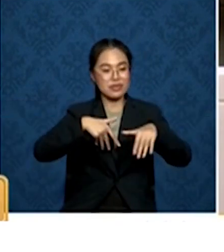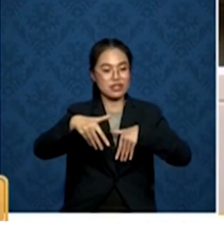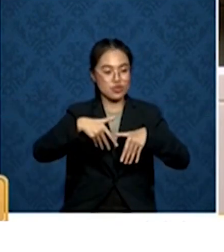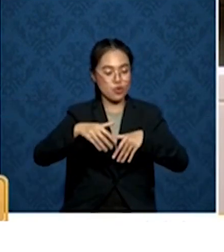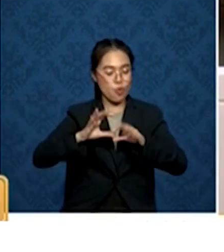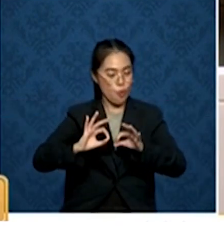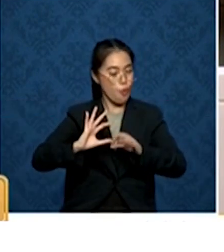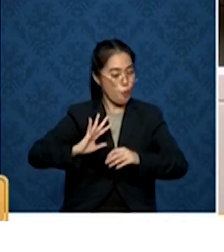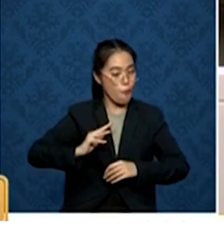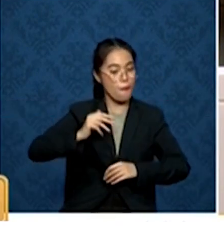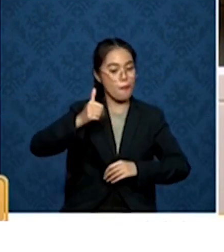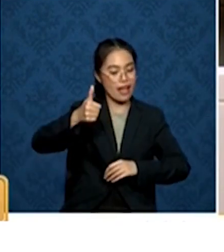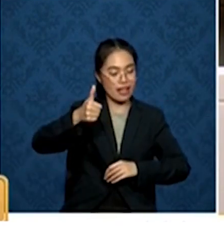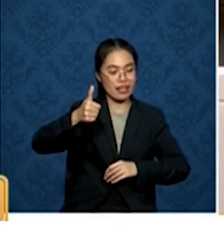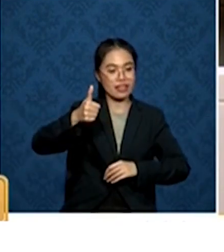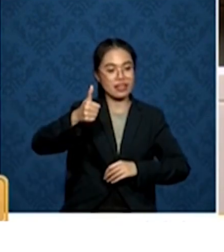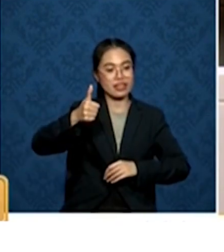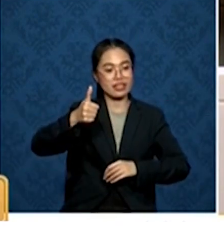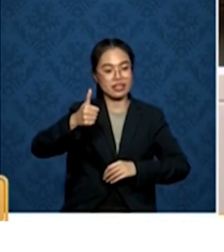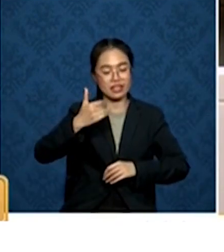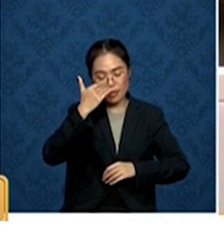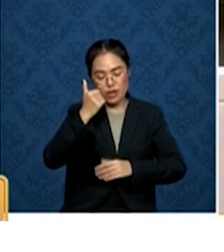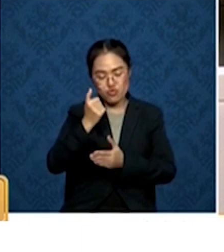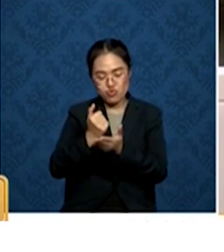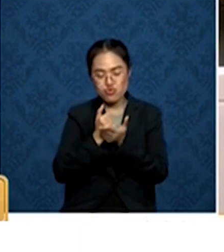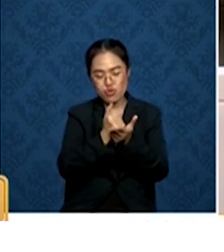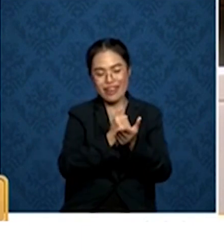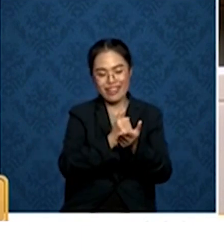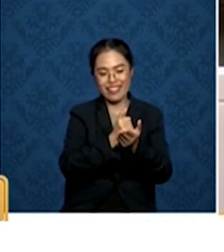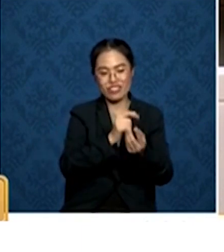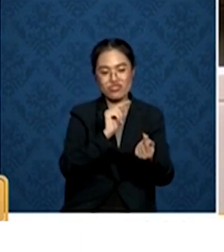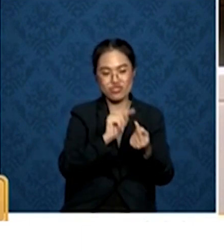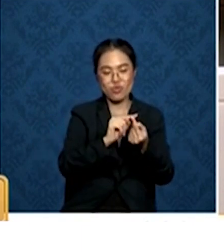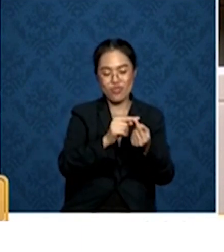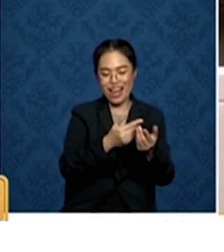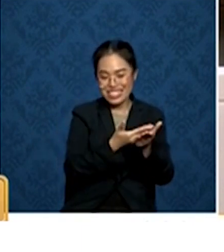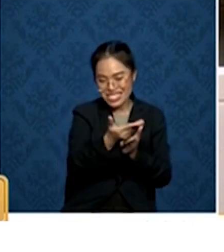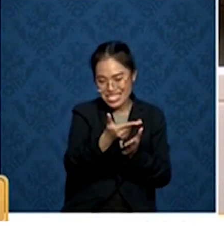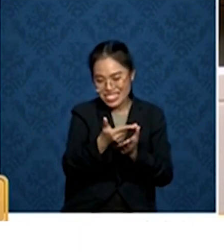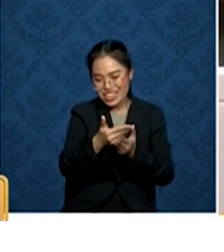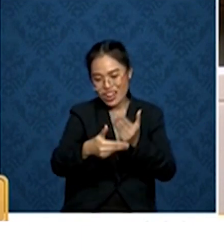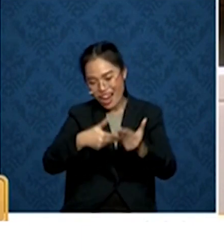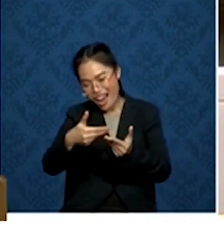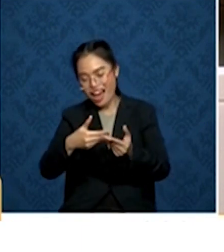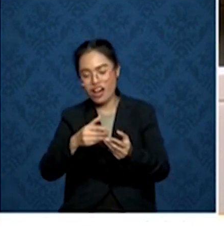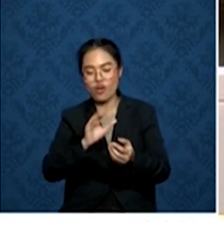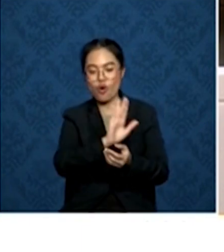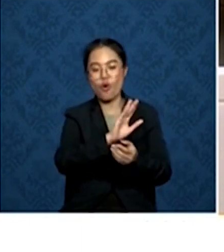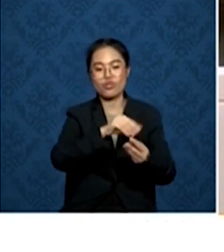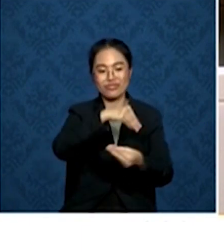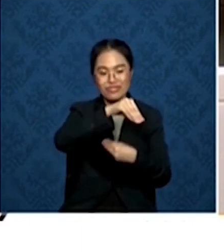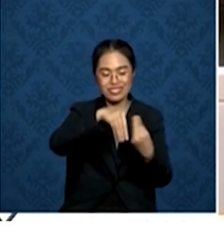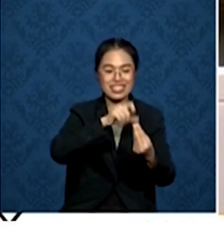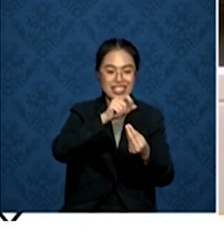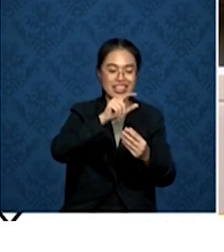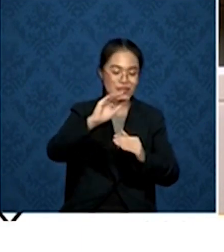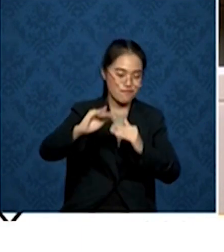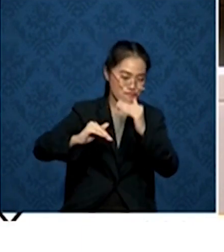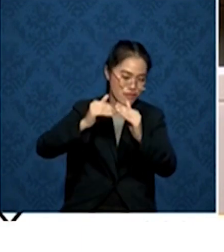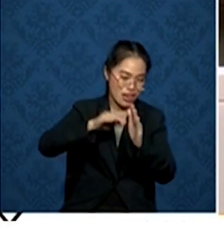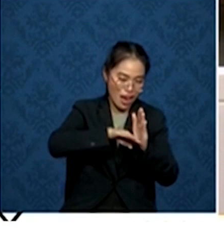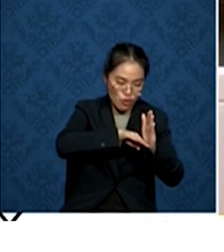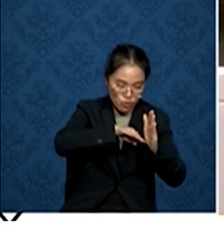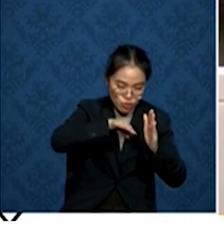ที่ดีขึ้นได้เพื่อให้เศรษฐกิจของไทยเนี่ยกลับมาโตอยู่ในระดับที่เป็นไปตามศักยภ